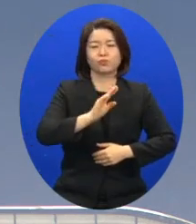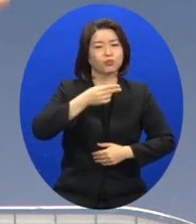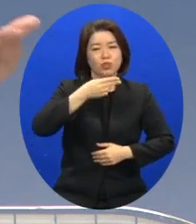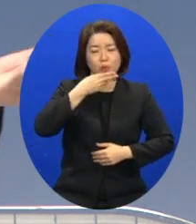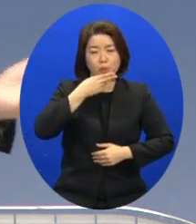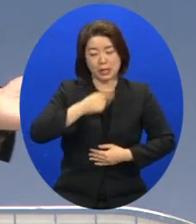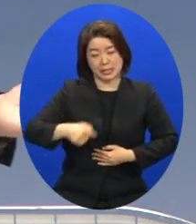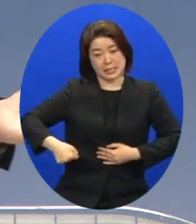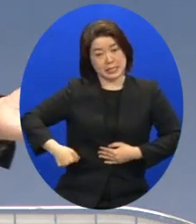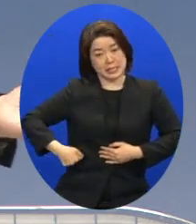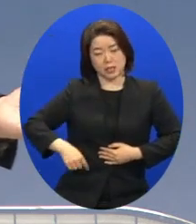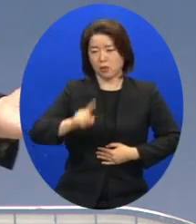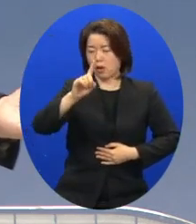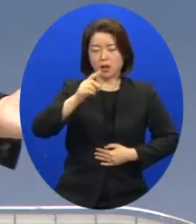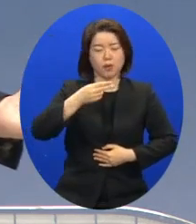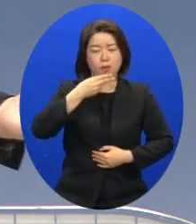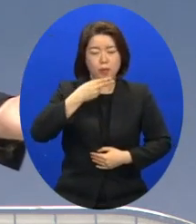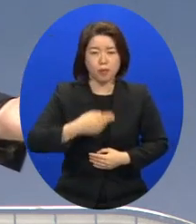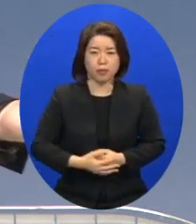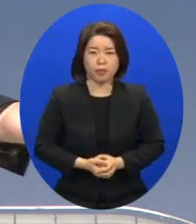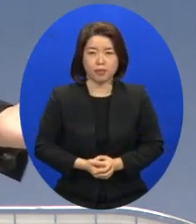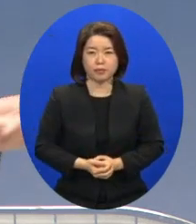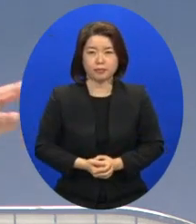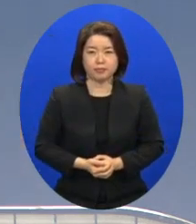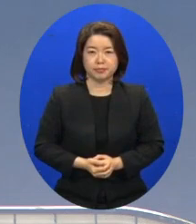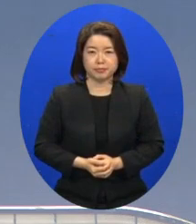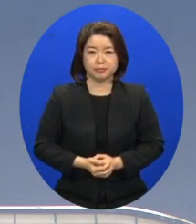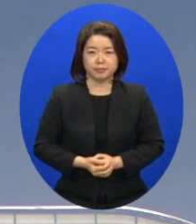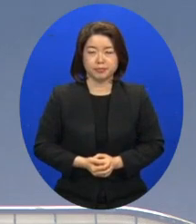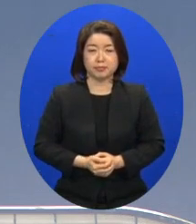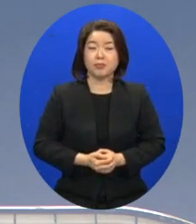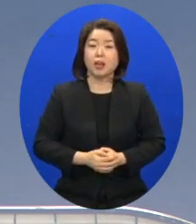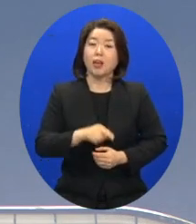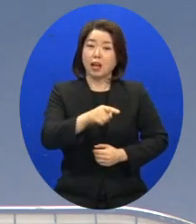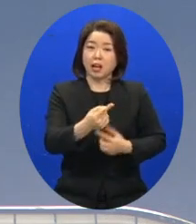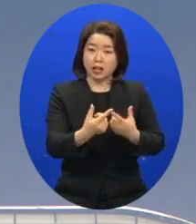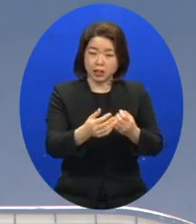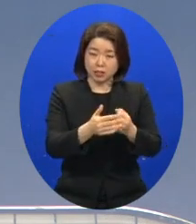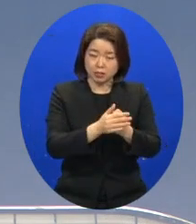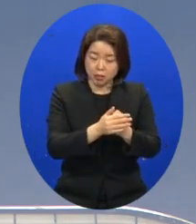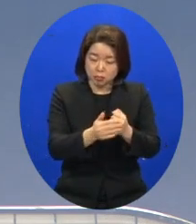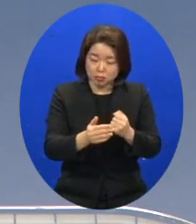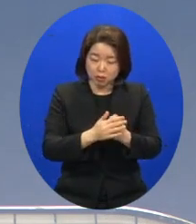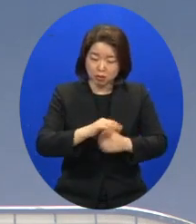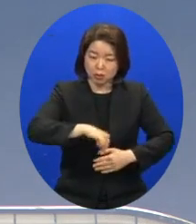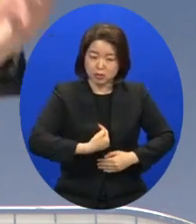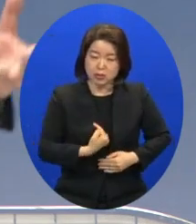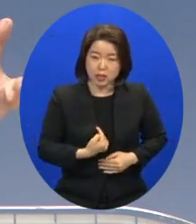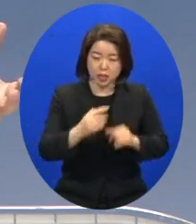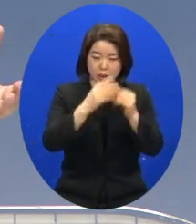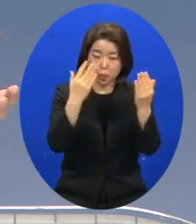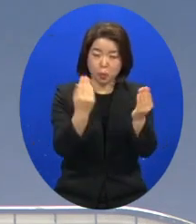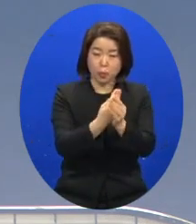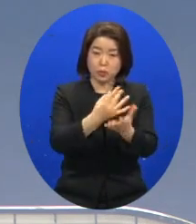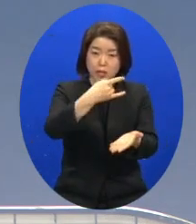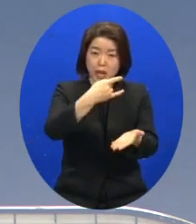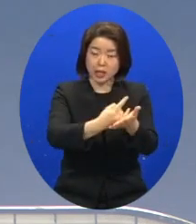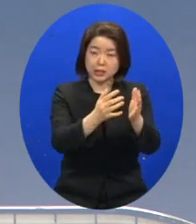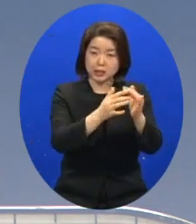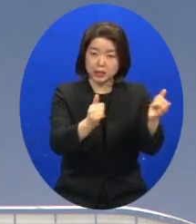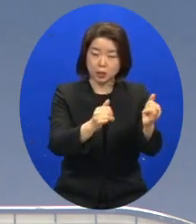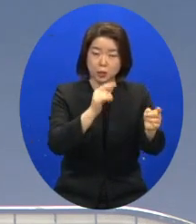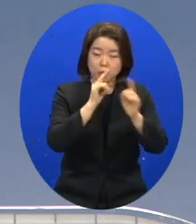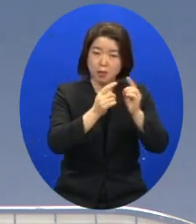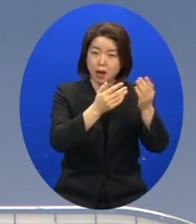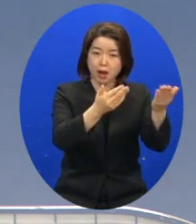양심의 조금도 거리낌이 지 않았다 그랬습니다 그렇다 그래서 사도 바울이 자기가 온전한 의미 라고 말하는